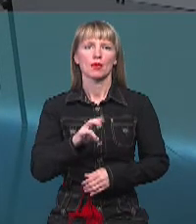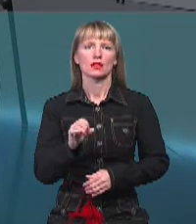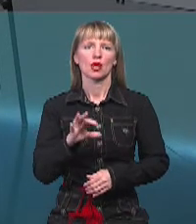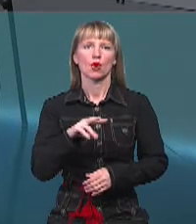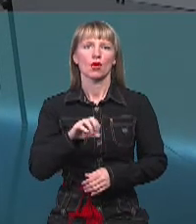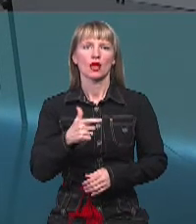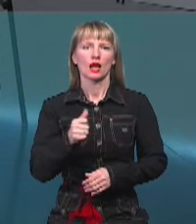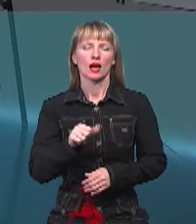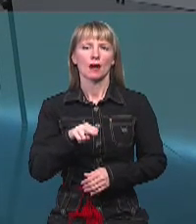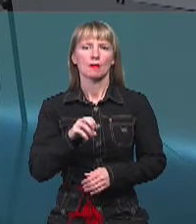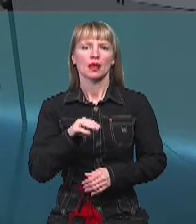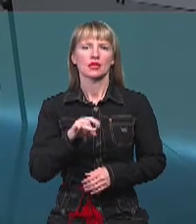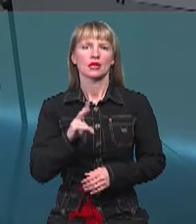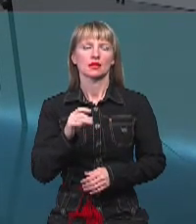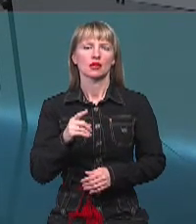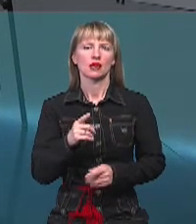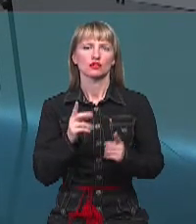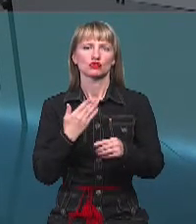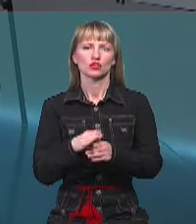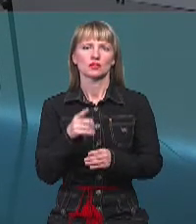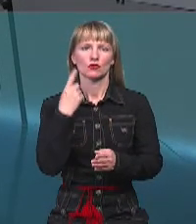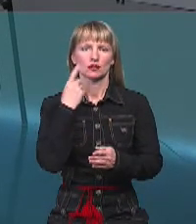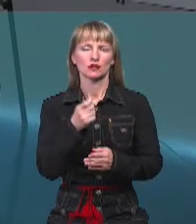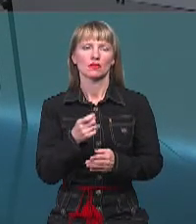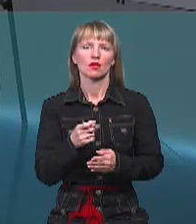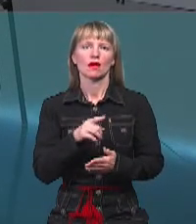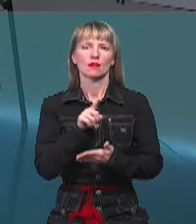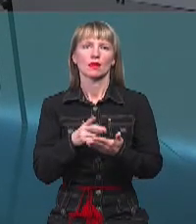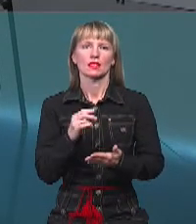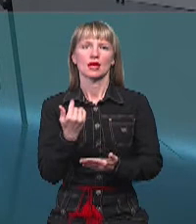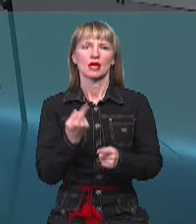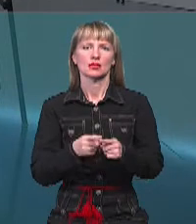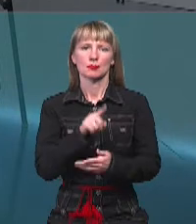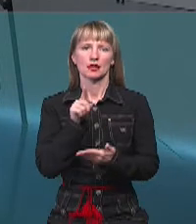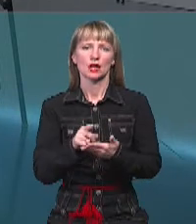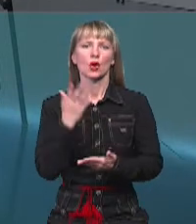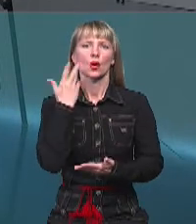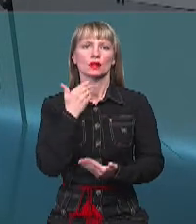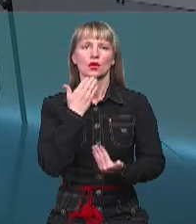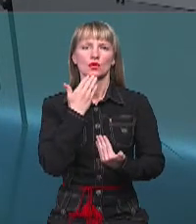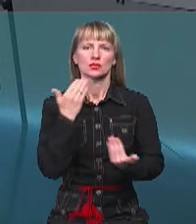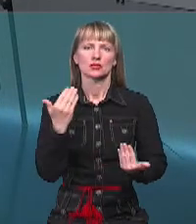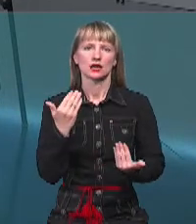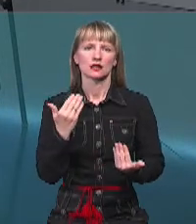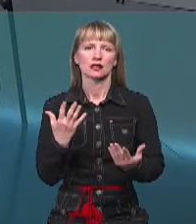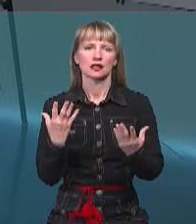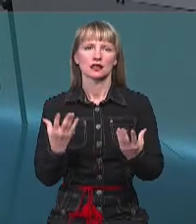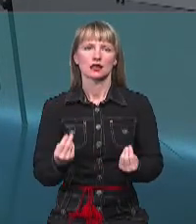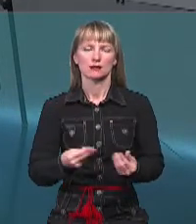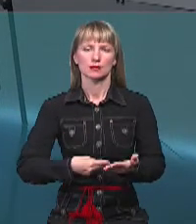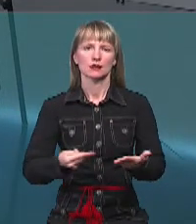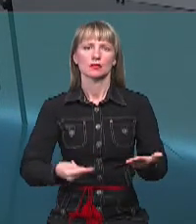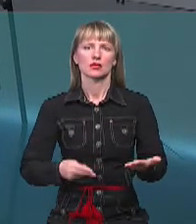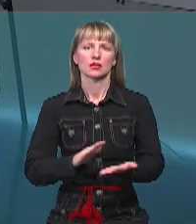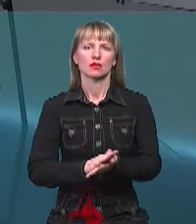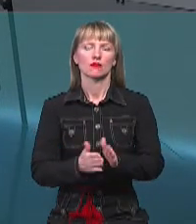Олега Петренка, якраз фрагмент його інтерв'ю, я так розуміла, відповідь на твоє питання про те, а коли ж останній день